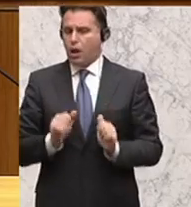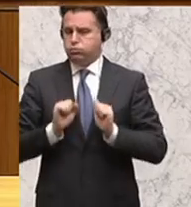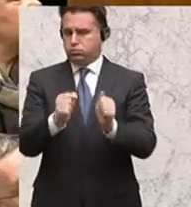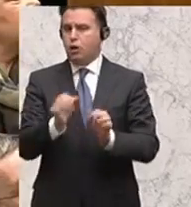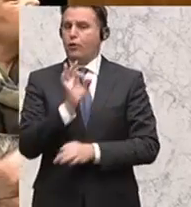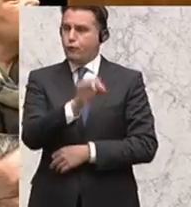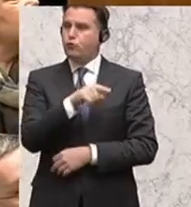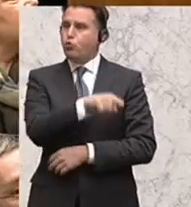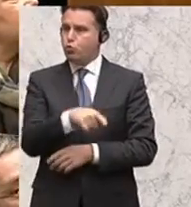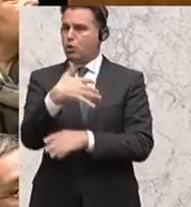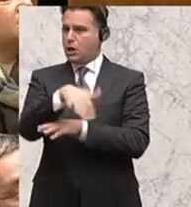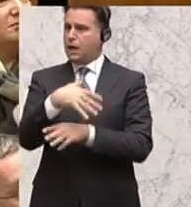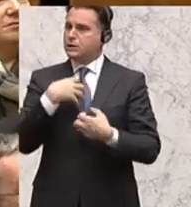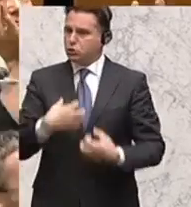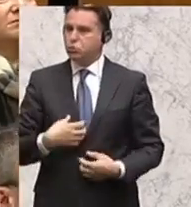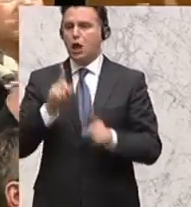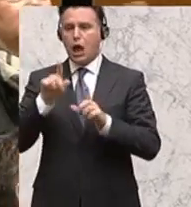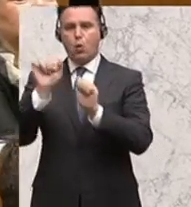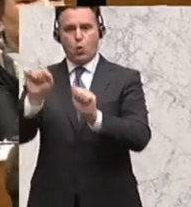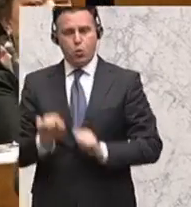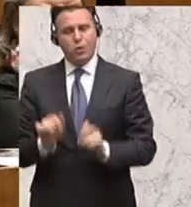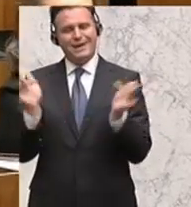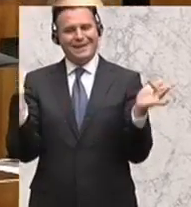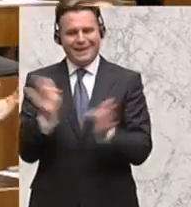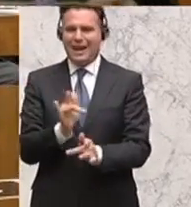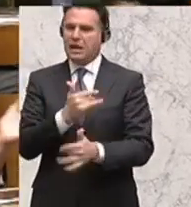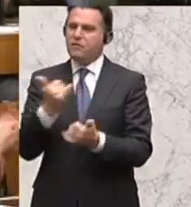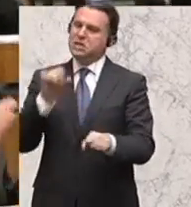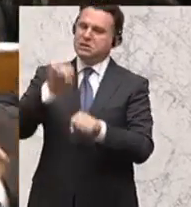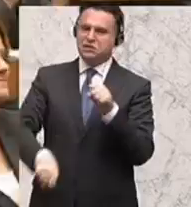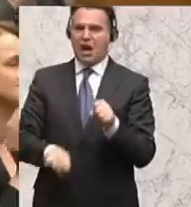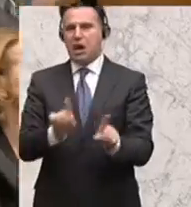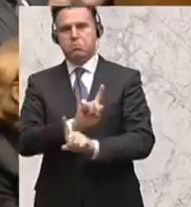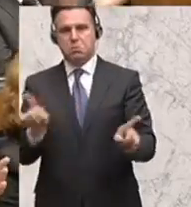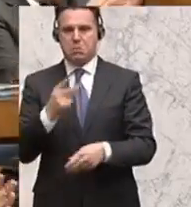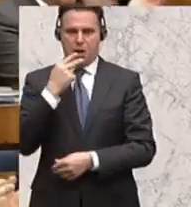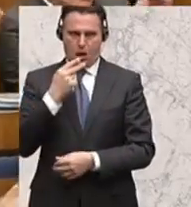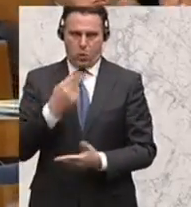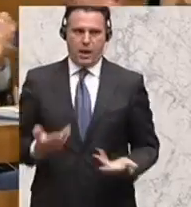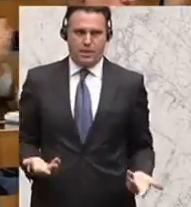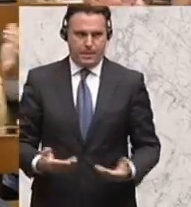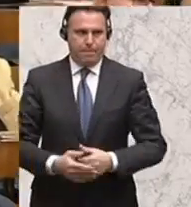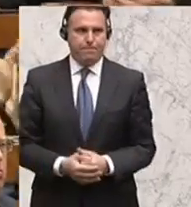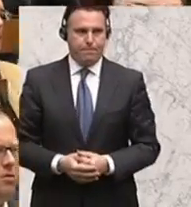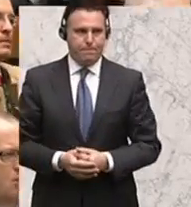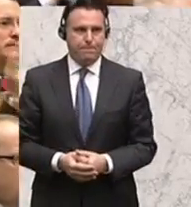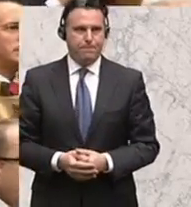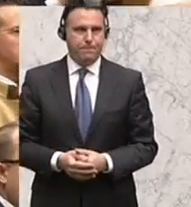Vorhaben der Gastronomen und auch der Konsumenten, die gegen diese Zwangsverordnung auftreten.